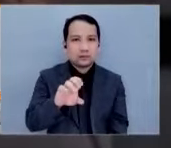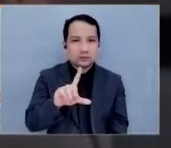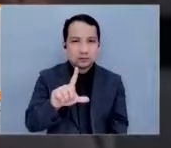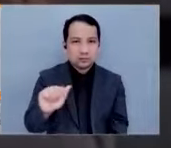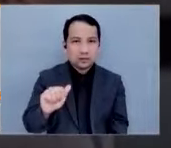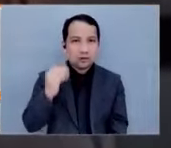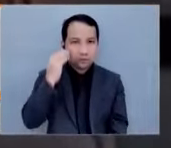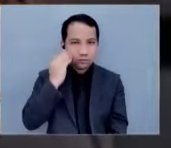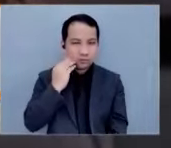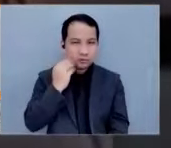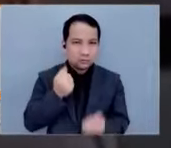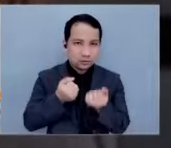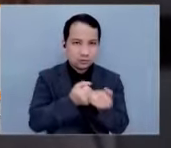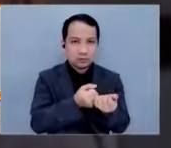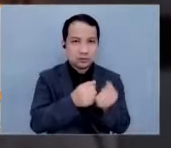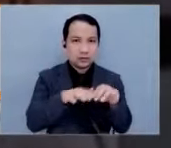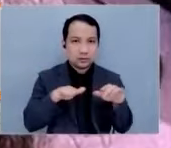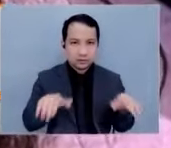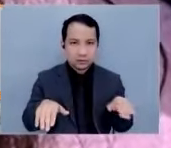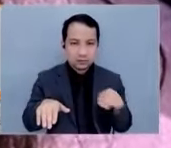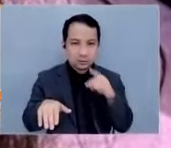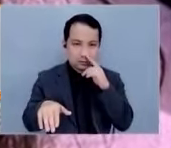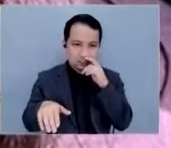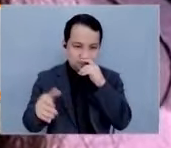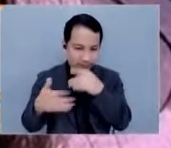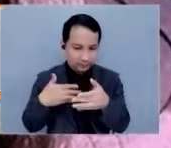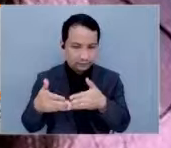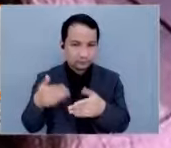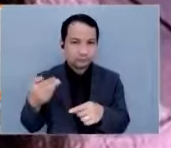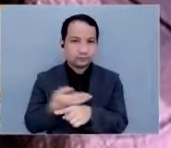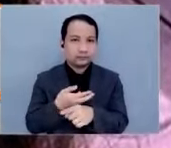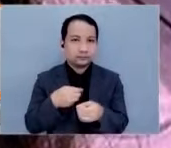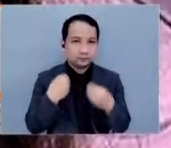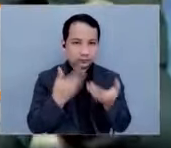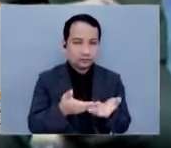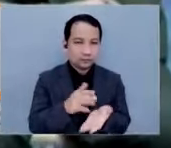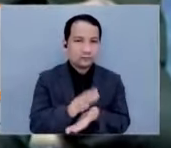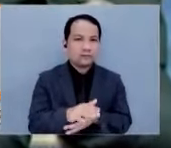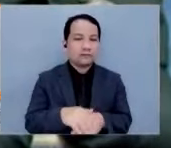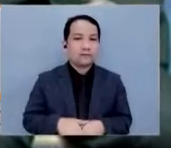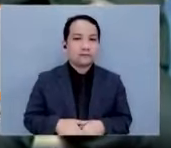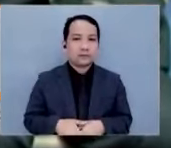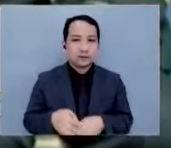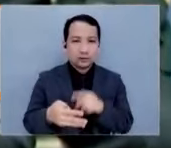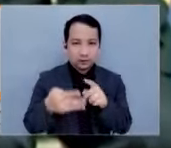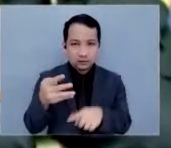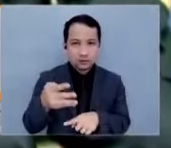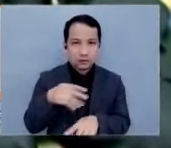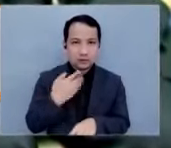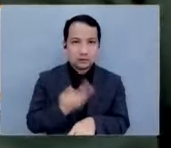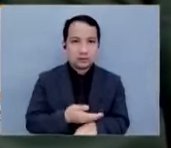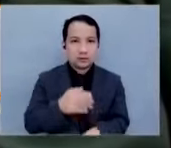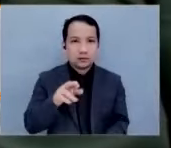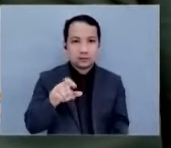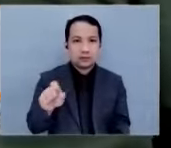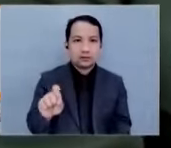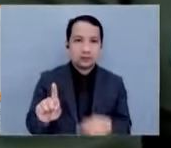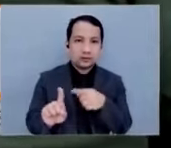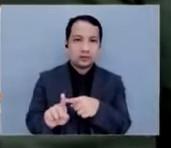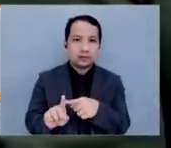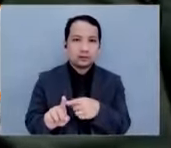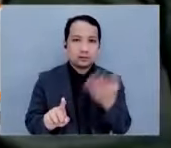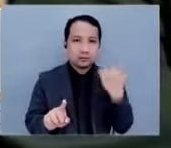nito sa kanyang mga anak at hindi pa umuno regular na nagbibigay. Apat ang anak ni Ranulfo, isa sa dati niyang